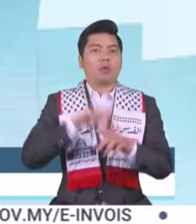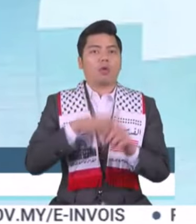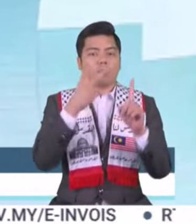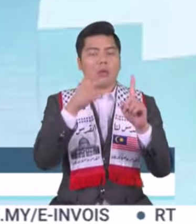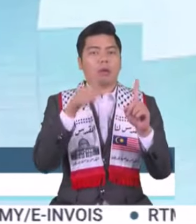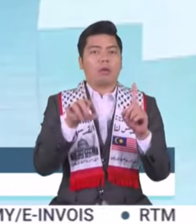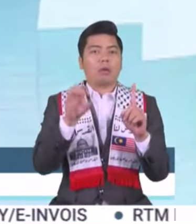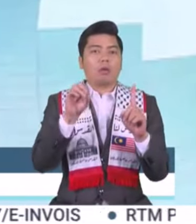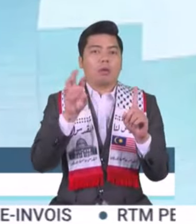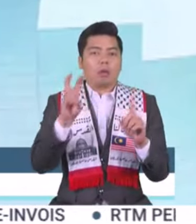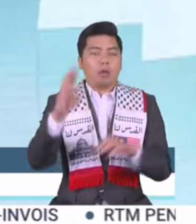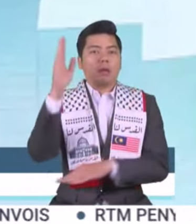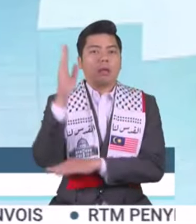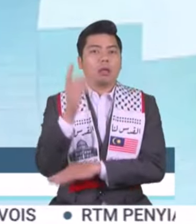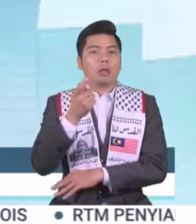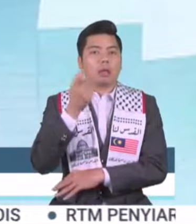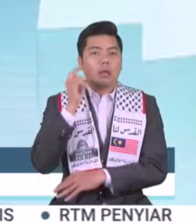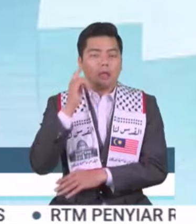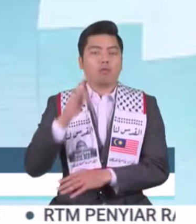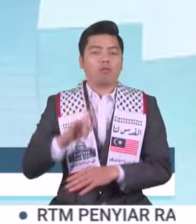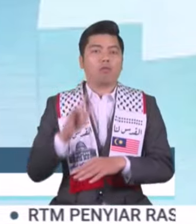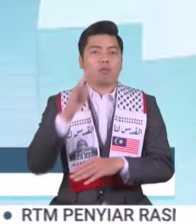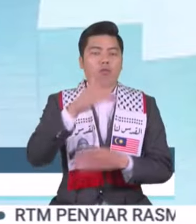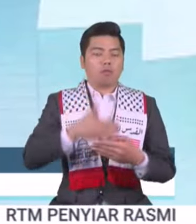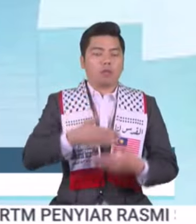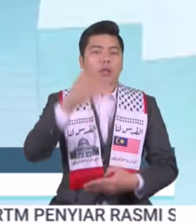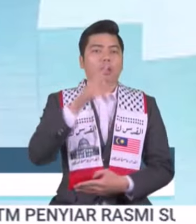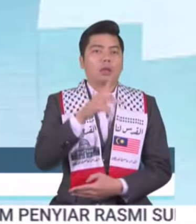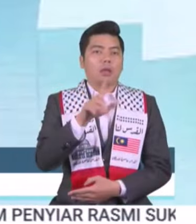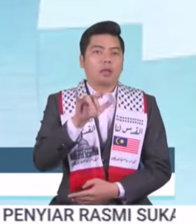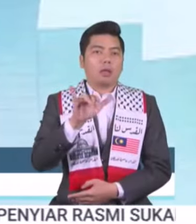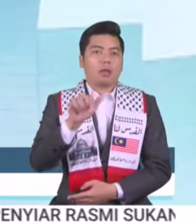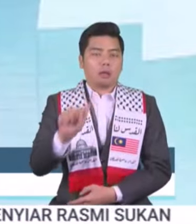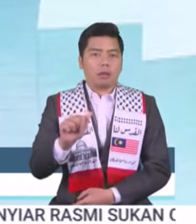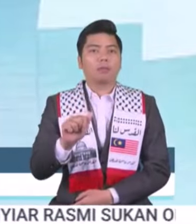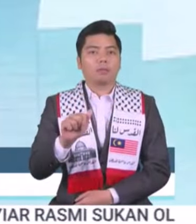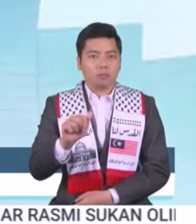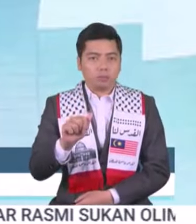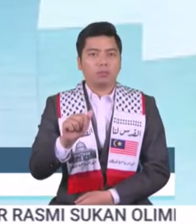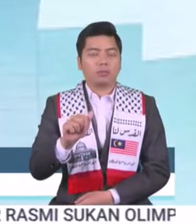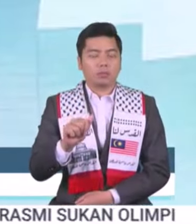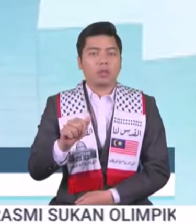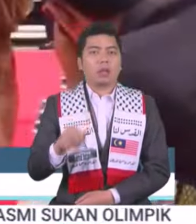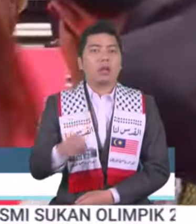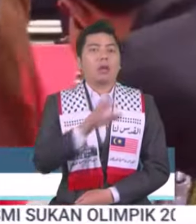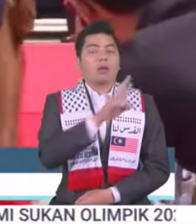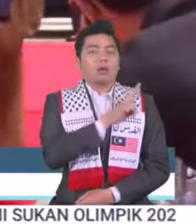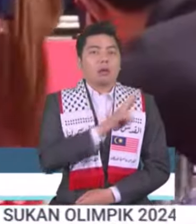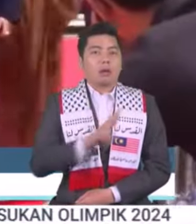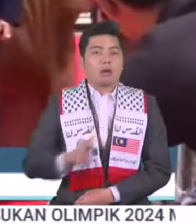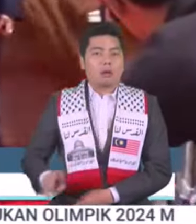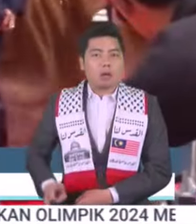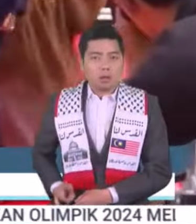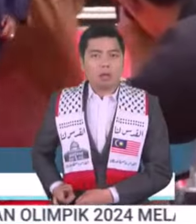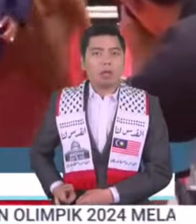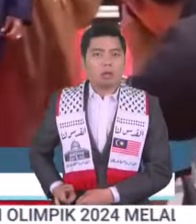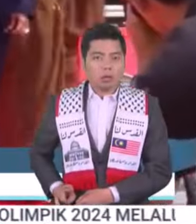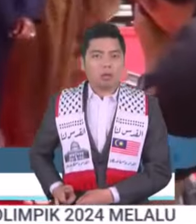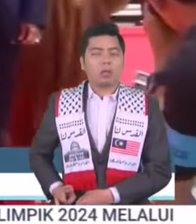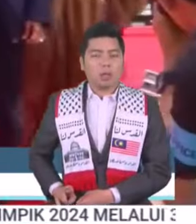126 minit tengah hari tadi di Kompleks bunga raya klia Baginda syikh Ahmad Isa